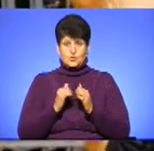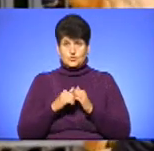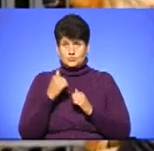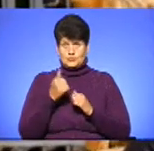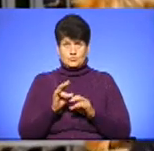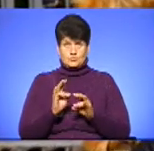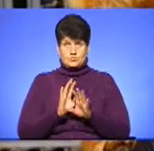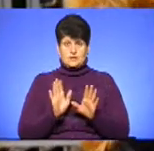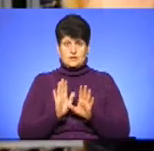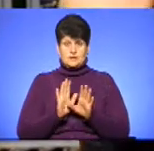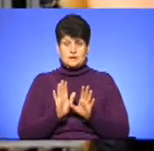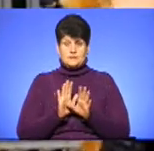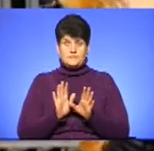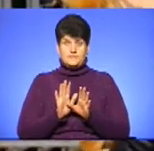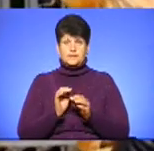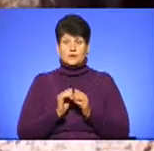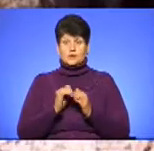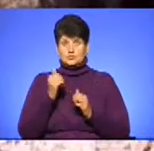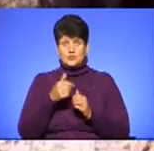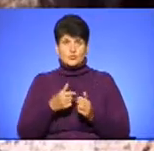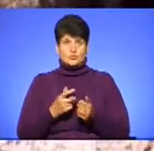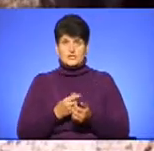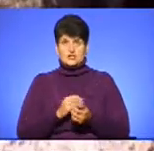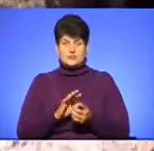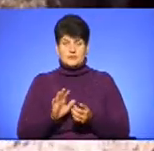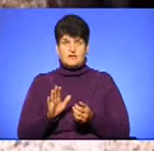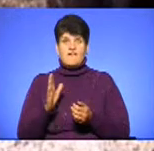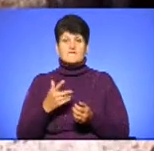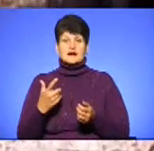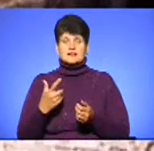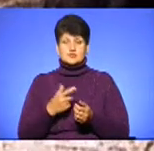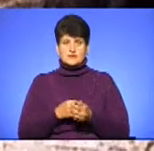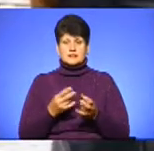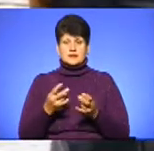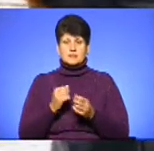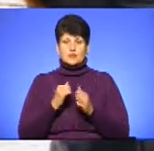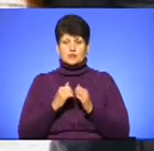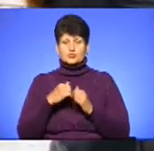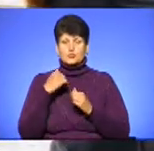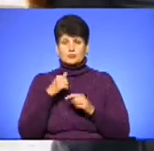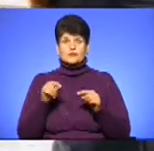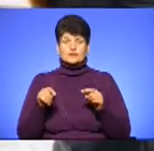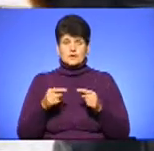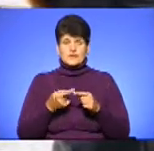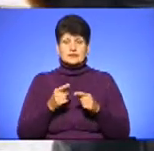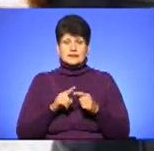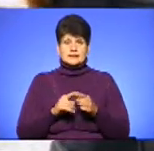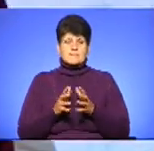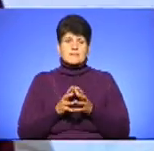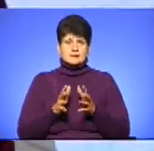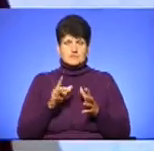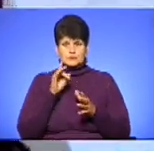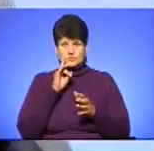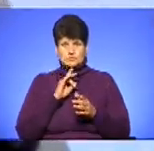ні. Кожного року не щеплюємо. Вакцинувати тварин треба щорічно. Аби створити для цього максимально